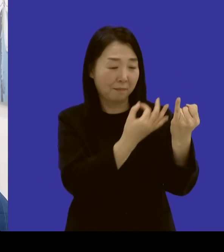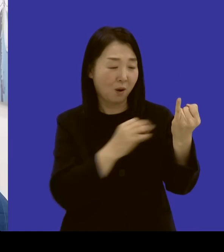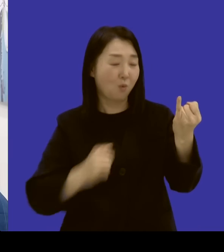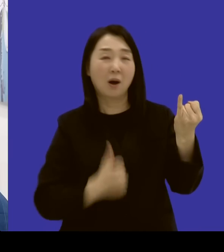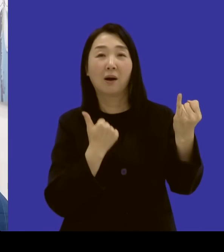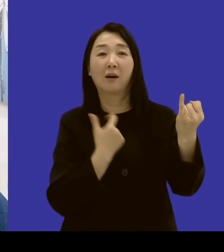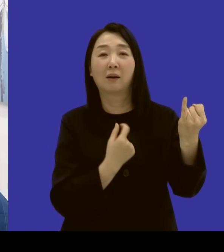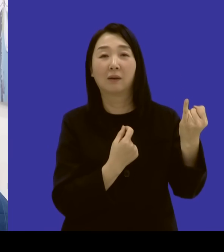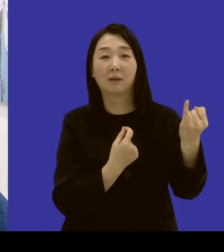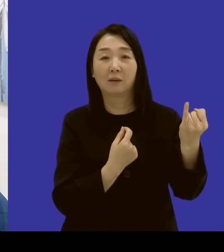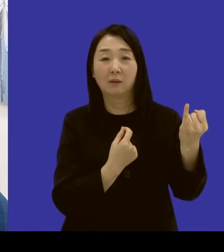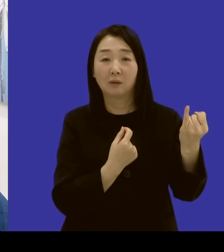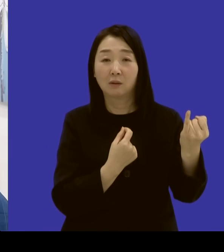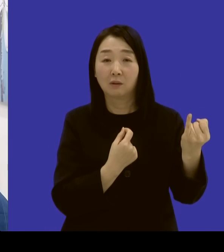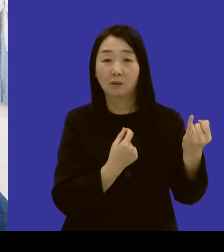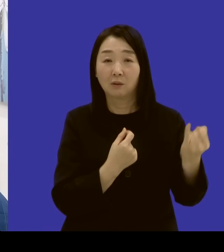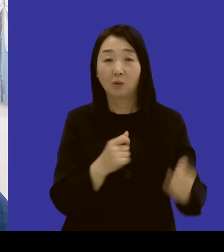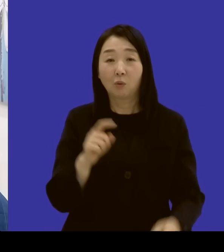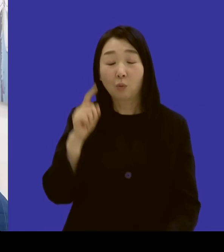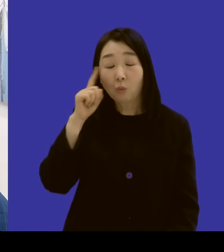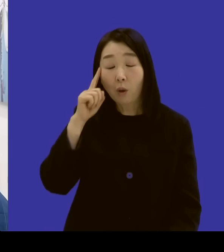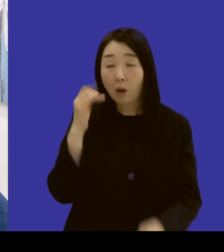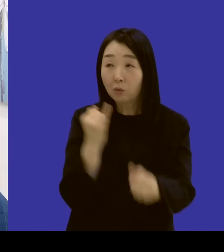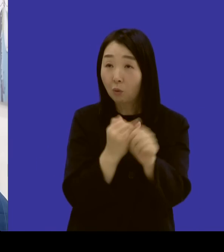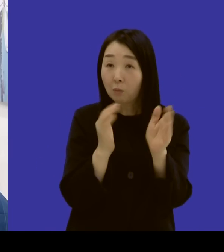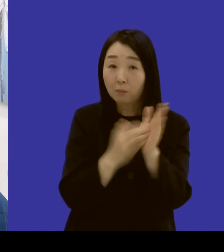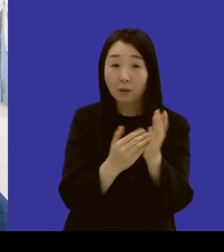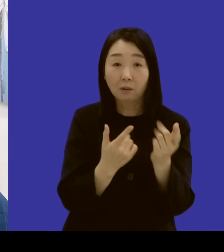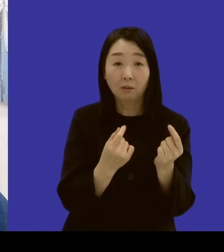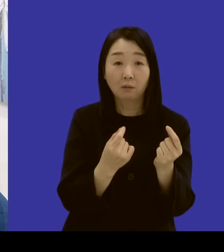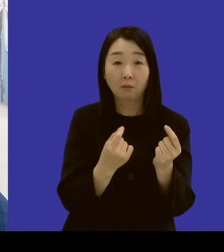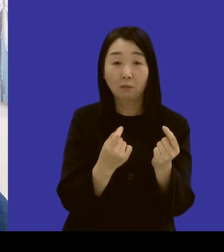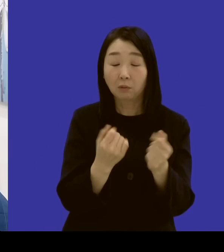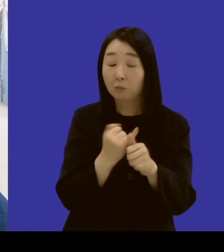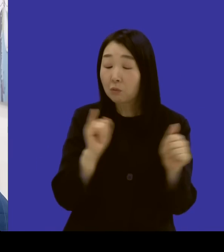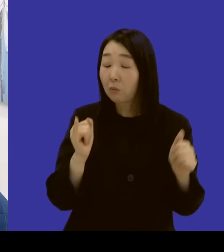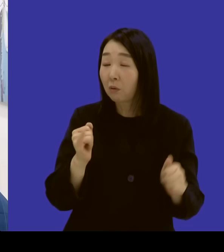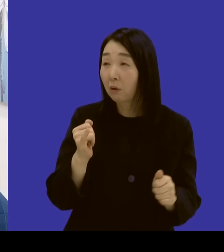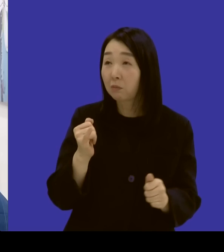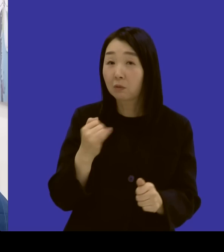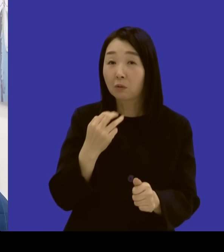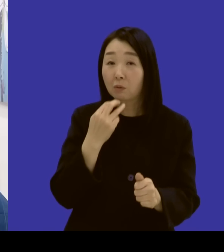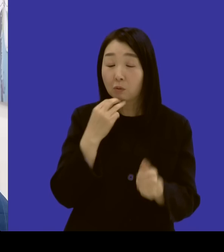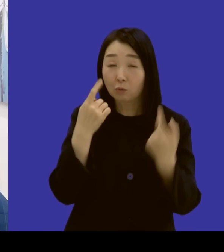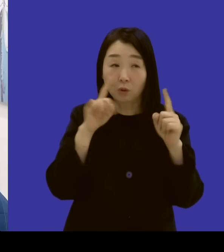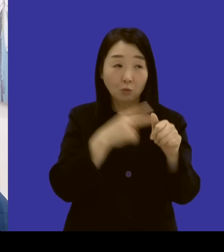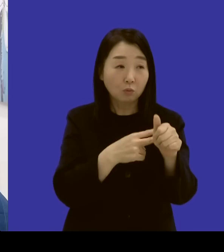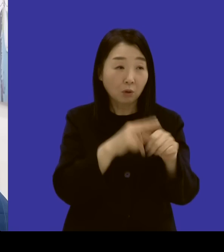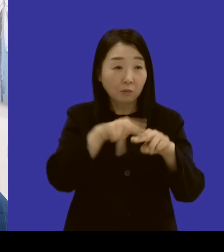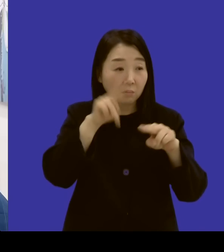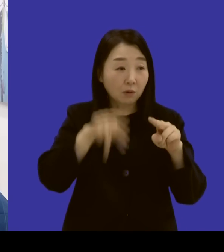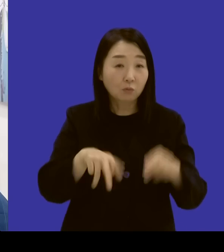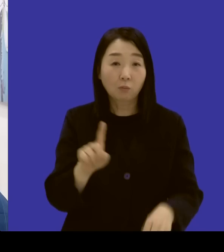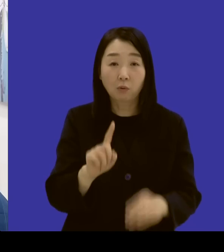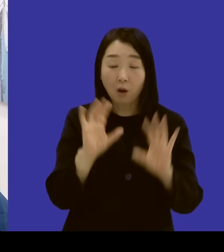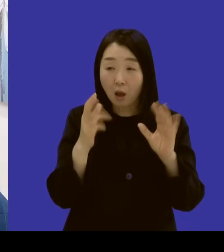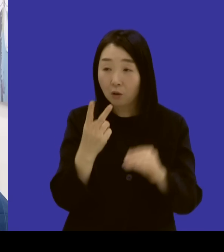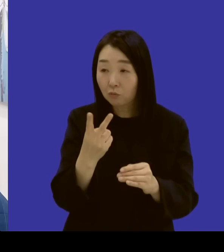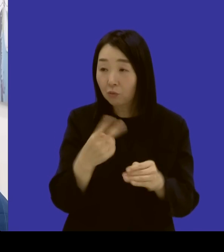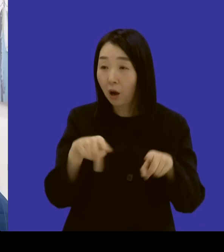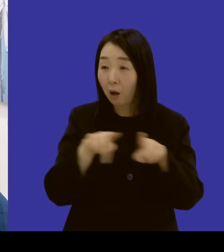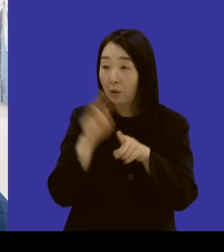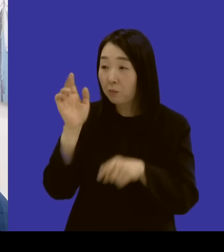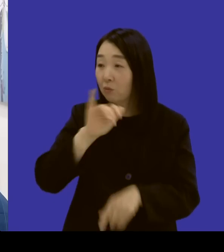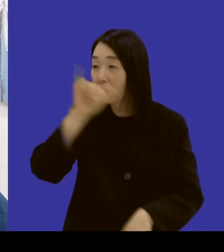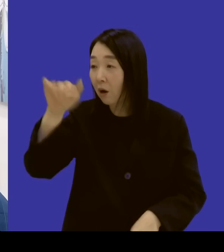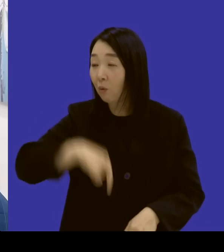왜냐하면 아니 멀쩡한 결혼을 시커 했던 딸이 뭐 유근을 해. 뭐 서울대 서울대도 있었던 애 그만둬. 그만둬. 뭐 애는 둘이 데리고